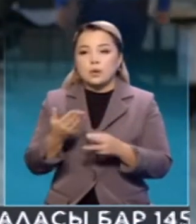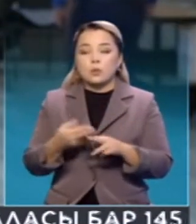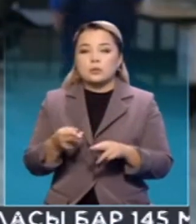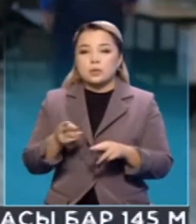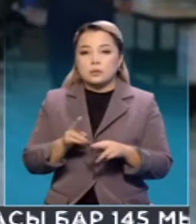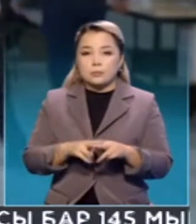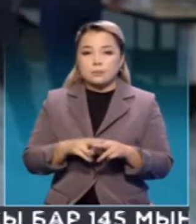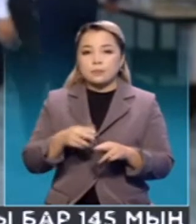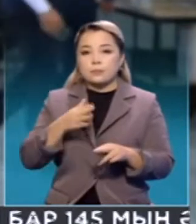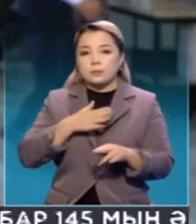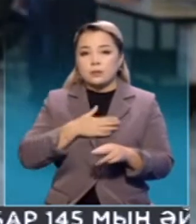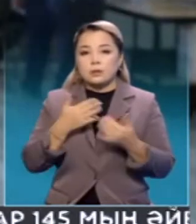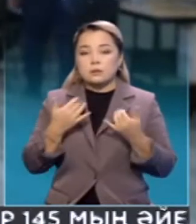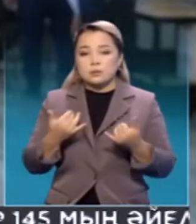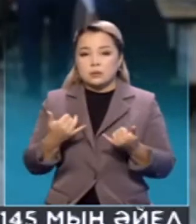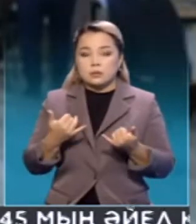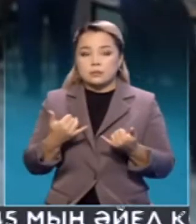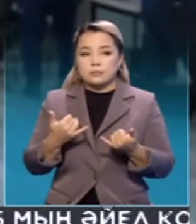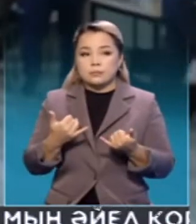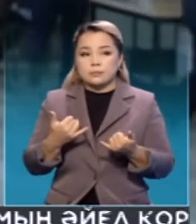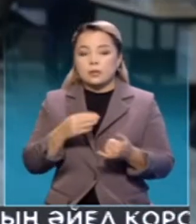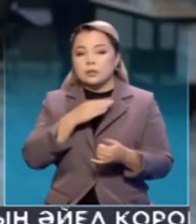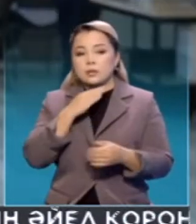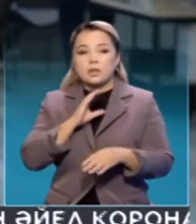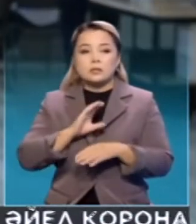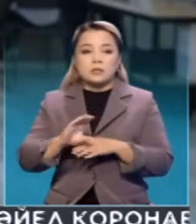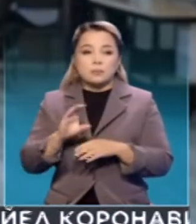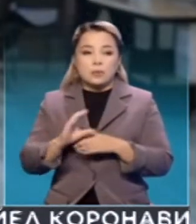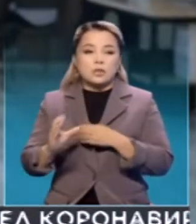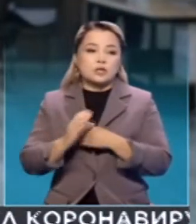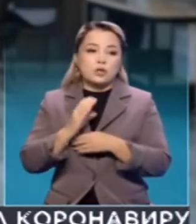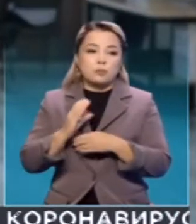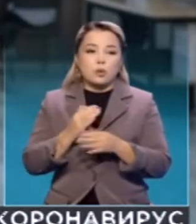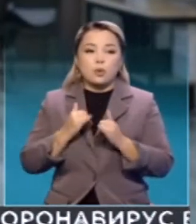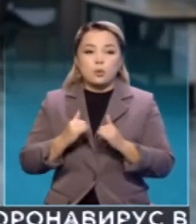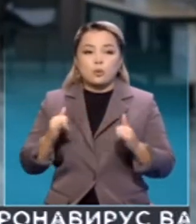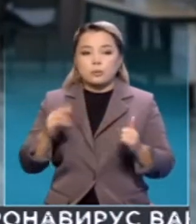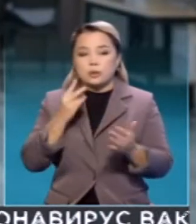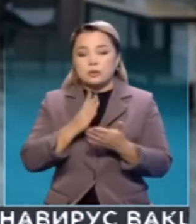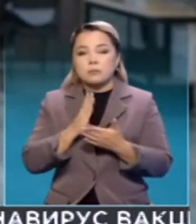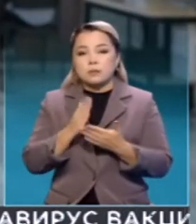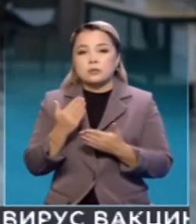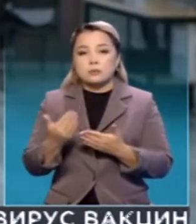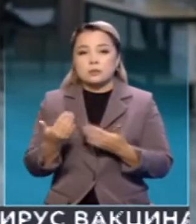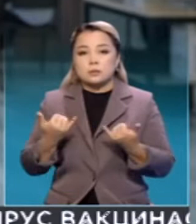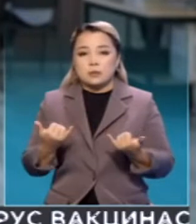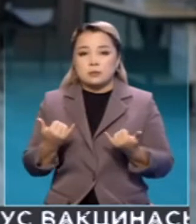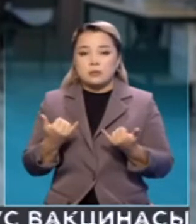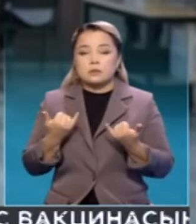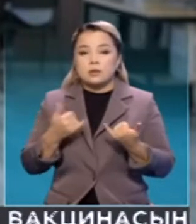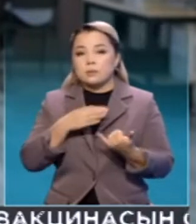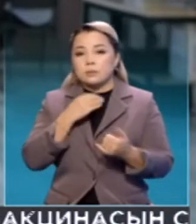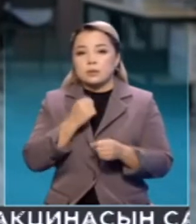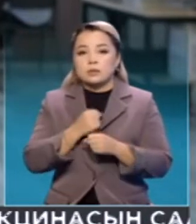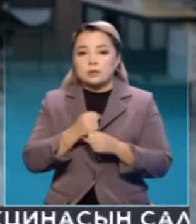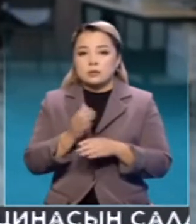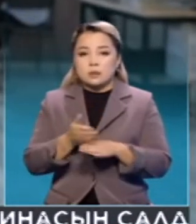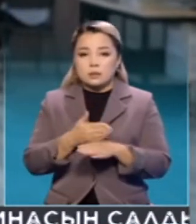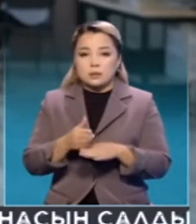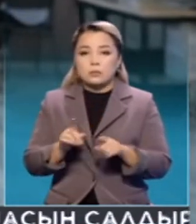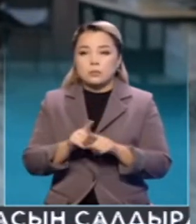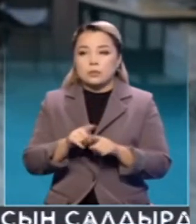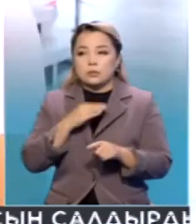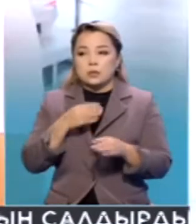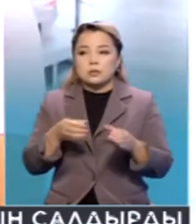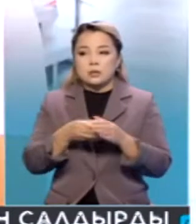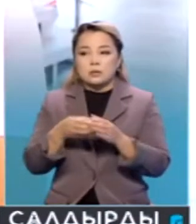Өйткені бізге қазір экспорттан гөрі импорттар көбейіп отыр қазір. Ет болатын болсын, басқа да тағамдар